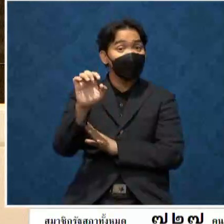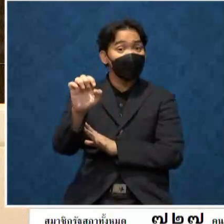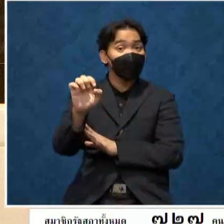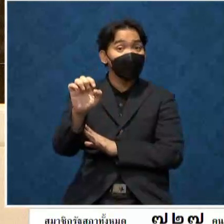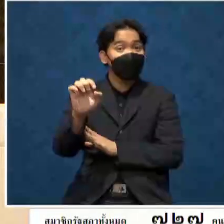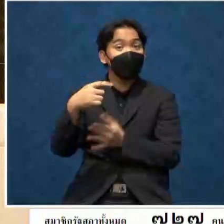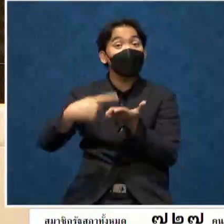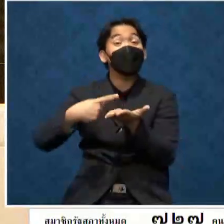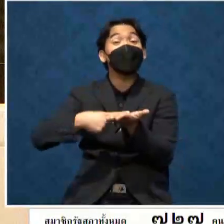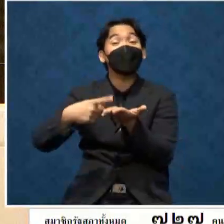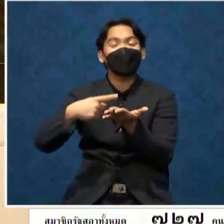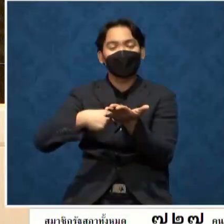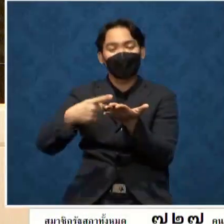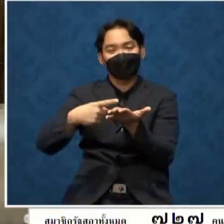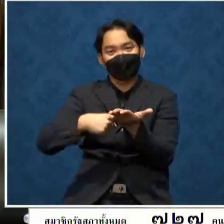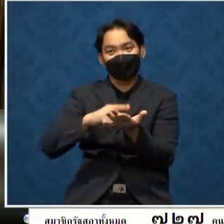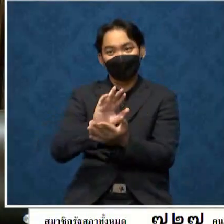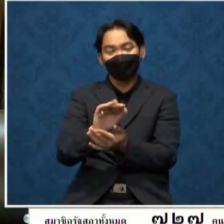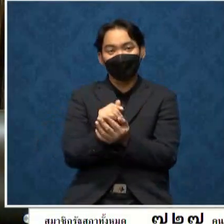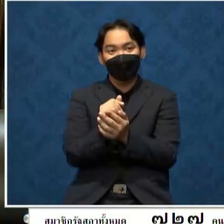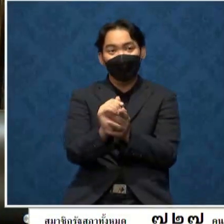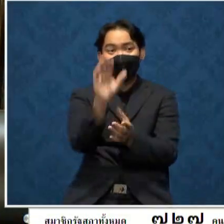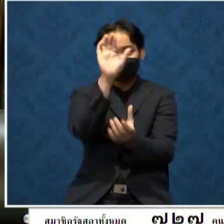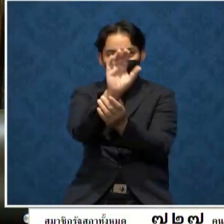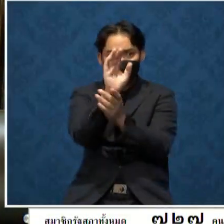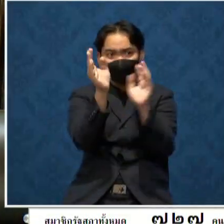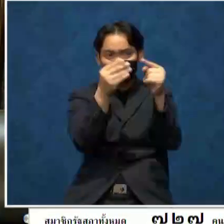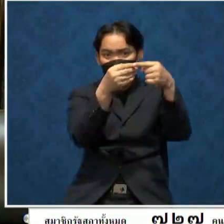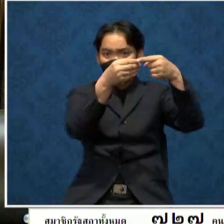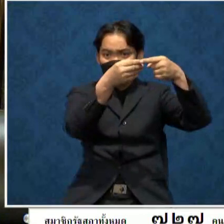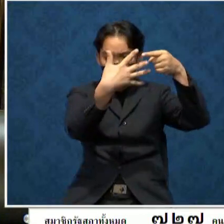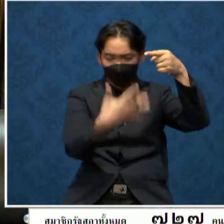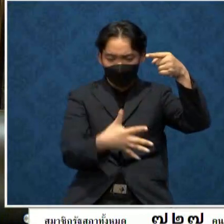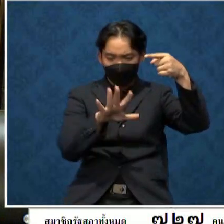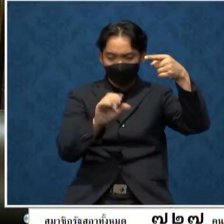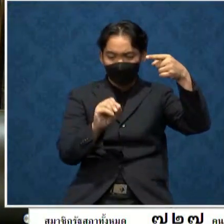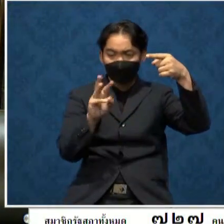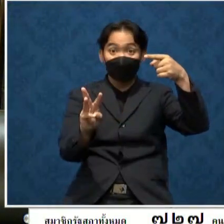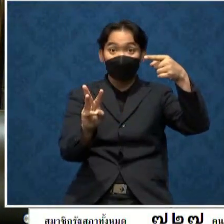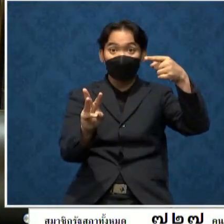ท่านประธานนิดเดียวครับคือตามข้อบังคับข้อ56นะครับ